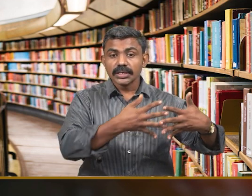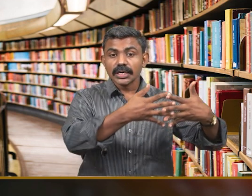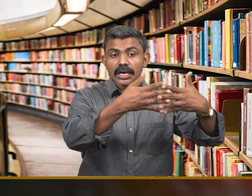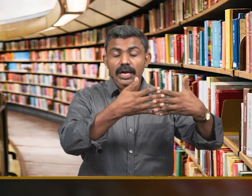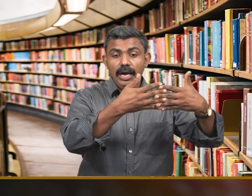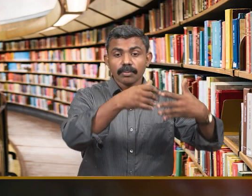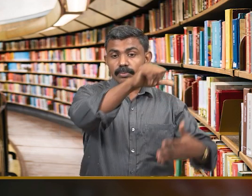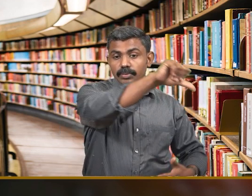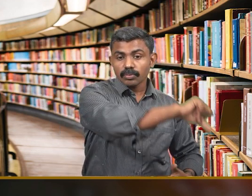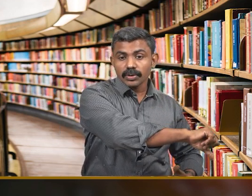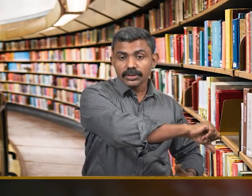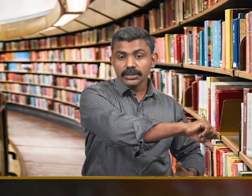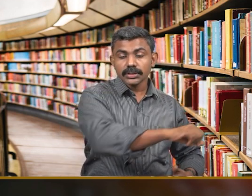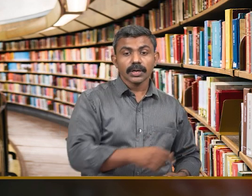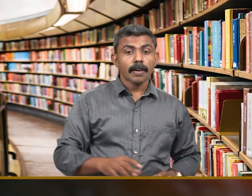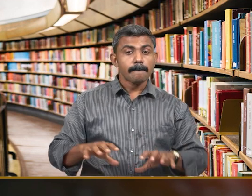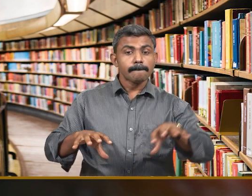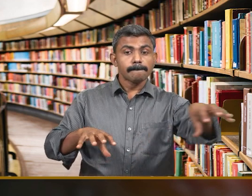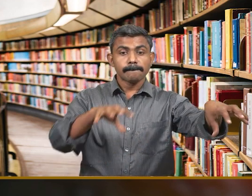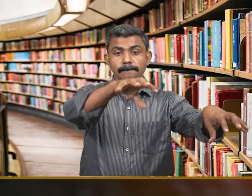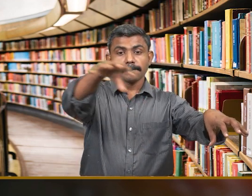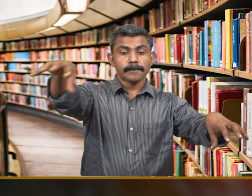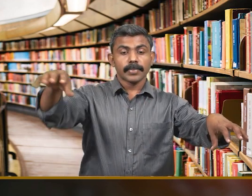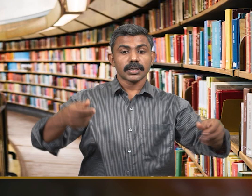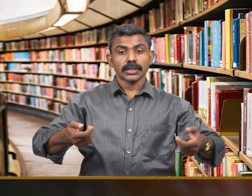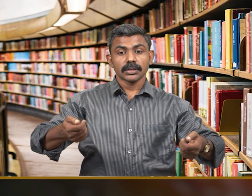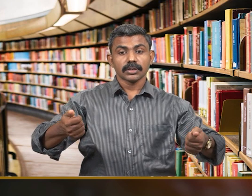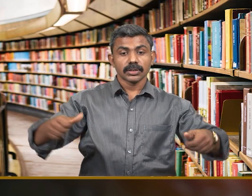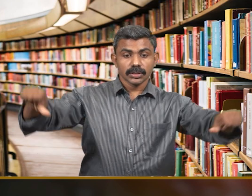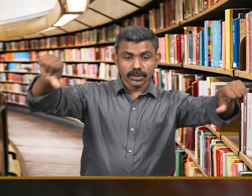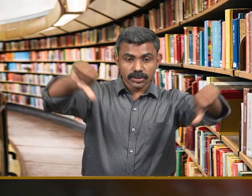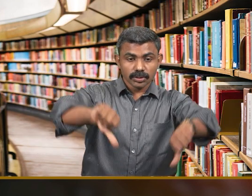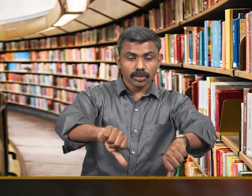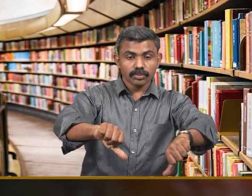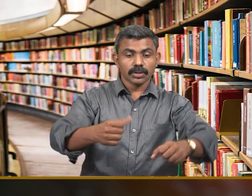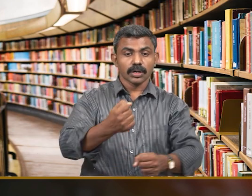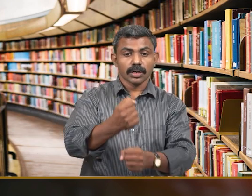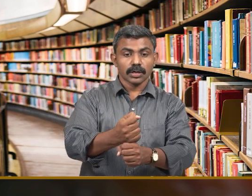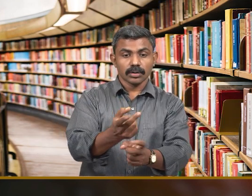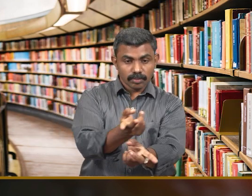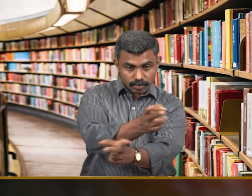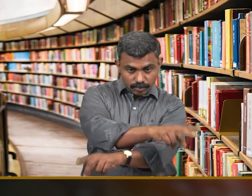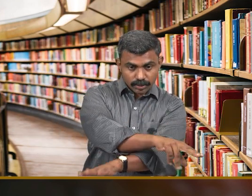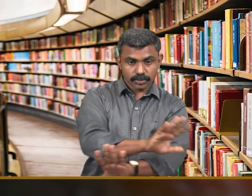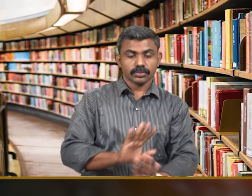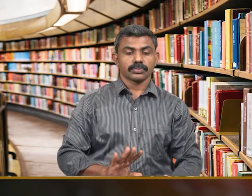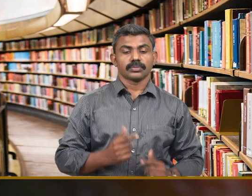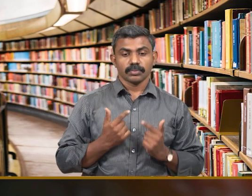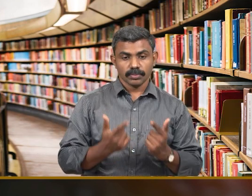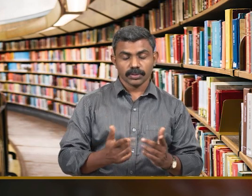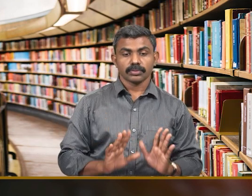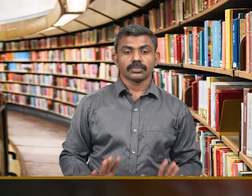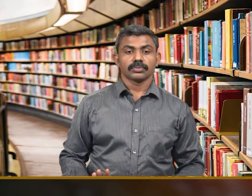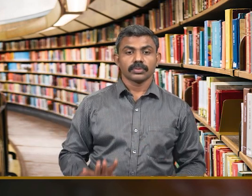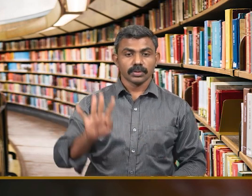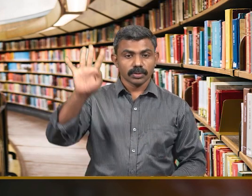வளர்ச்சி, அமெரிக்காவில் பங்கு சந்தையின் வீழ்ச்சி, அடுத்து பன்னாட்டு செலவணி முறையில் ஏற்பட்ட சீர்குலைவு, அடுத்து அரசியலில் ஏற்பட்ட அதிர்வுகள்,